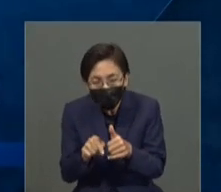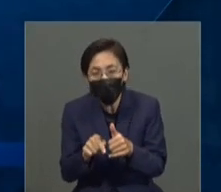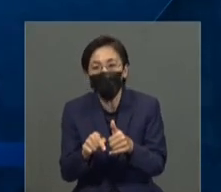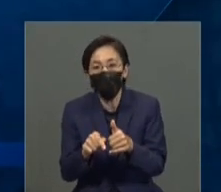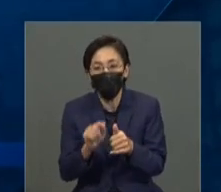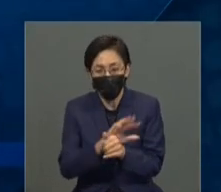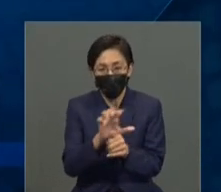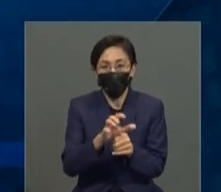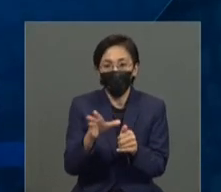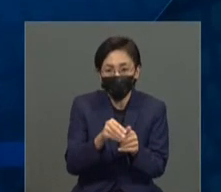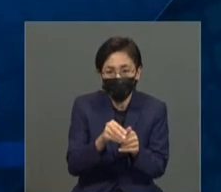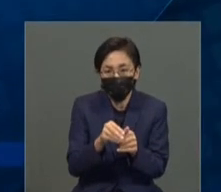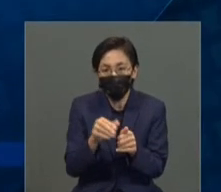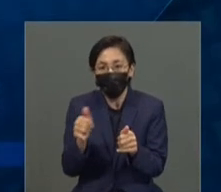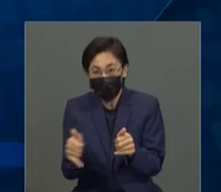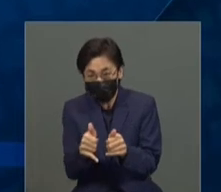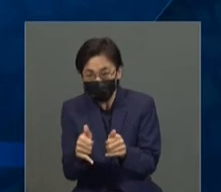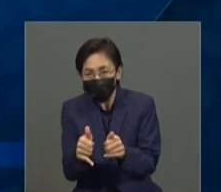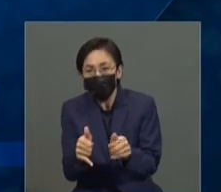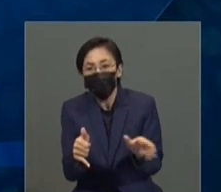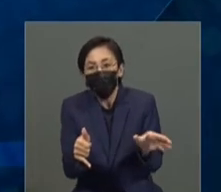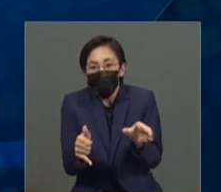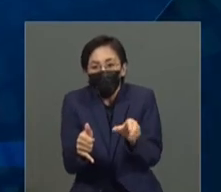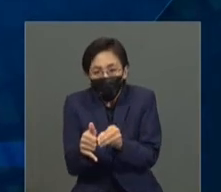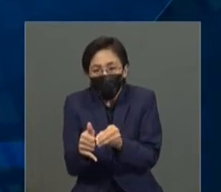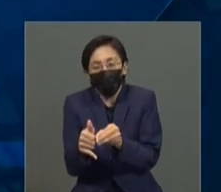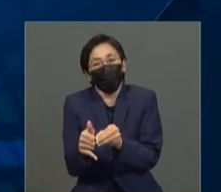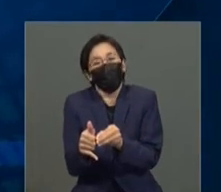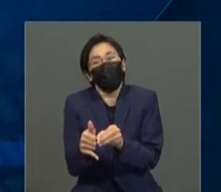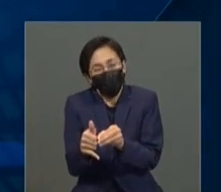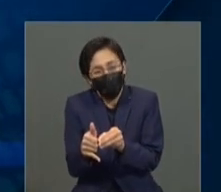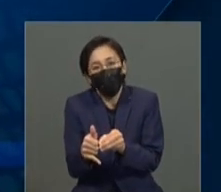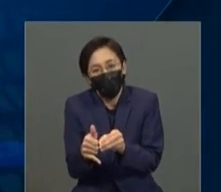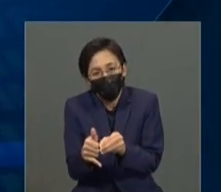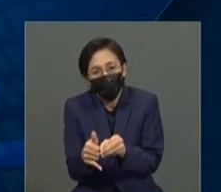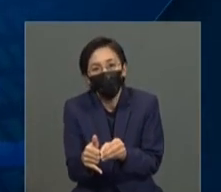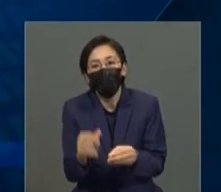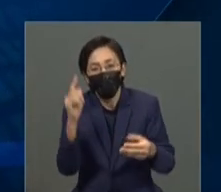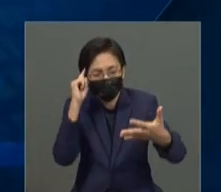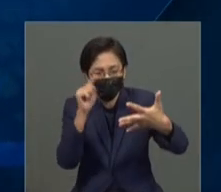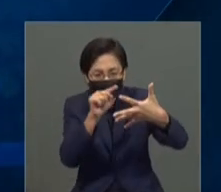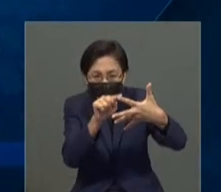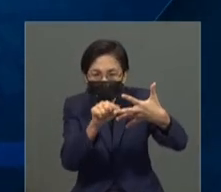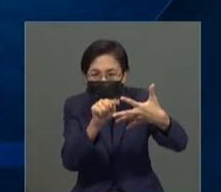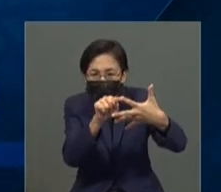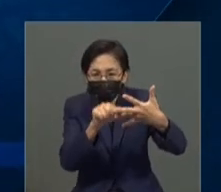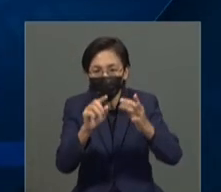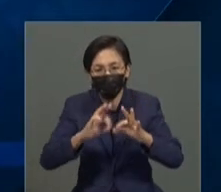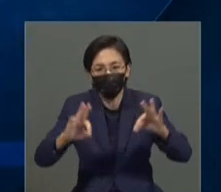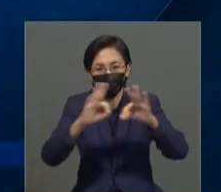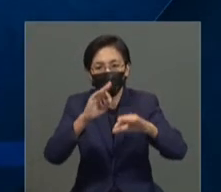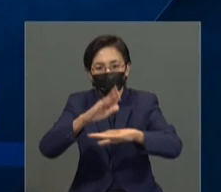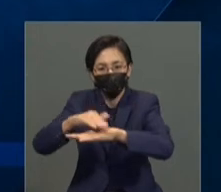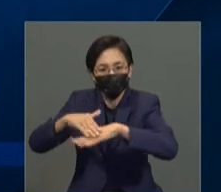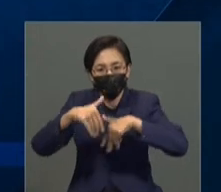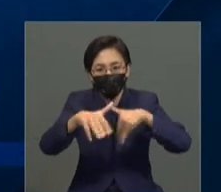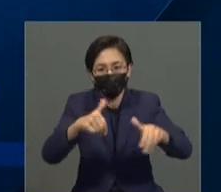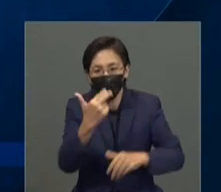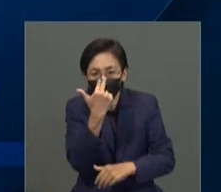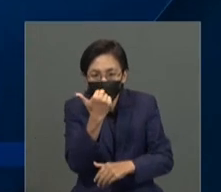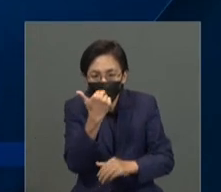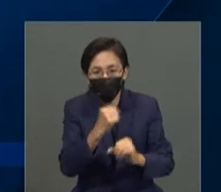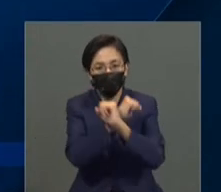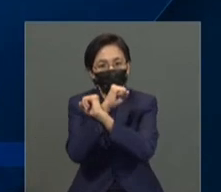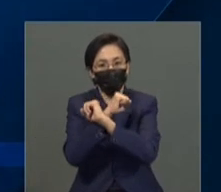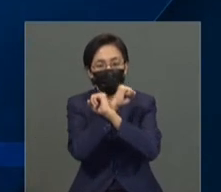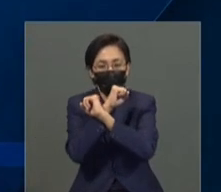ให้กลุ่มใหญ่2กลุ่มนี้เนี่ยกลายเป็นปัจจัยเสี่ยงที่ต้องเน้นย้ำกับพี่น้องประชาชนค่ะวันนี้มีรายงานผู้